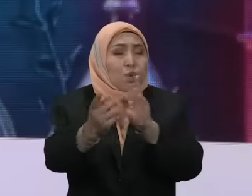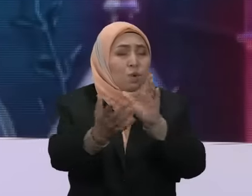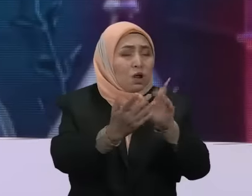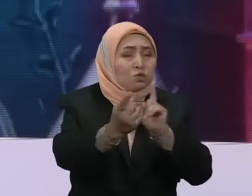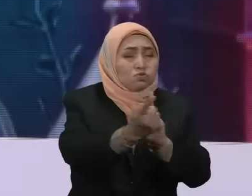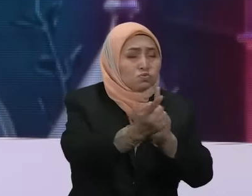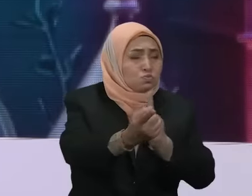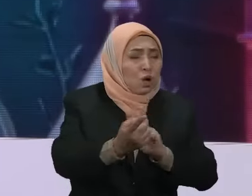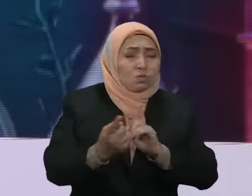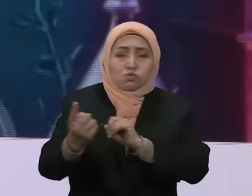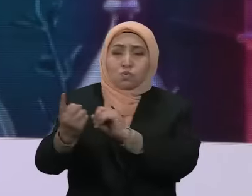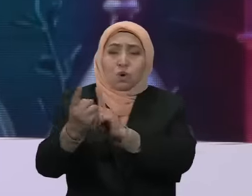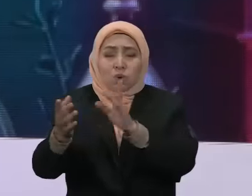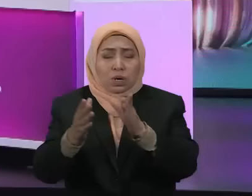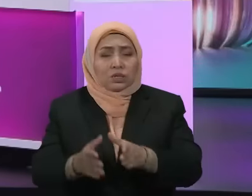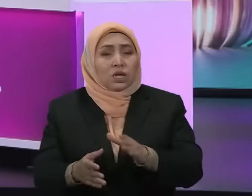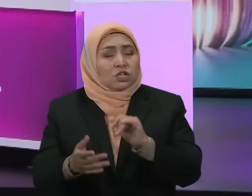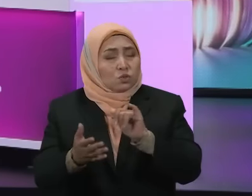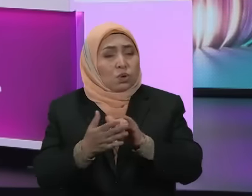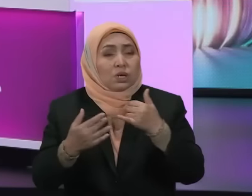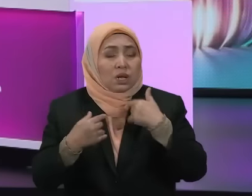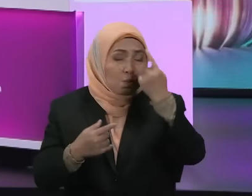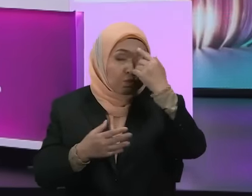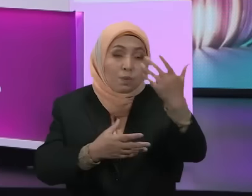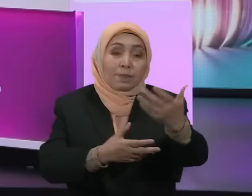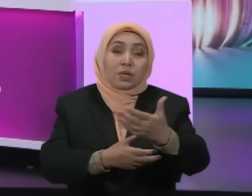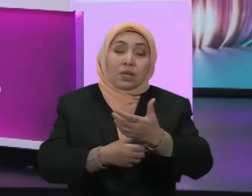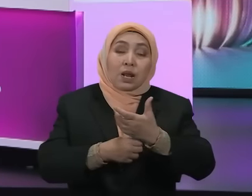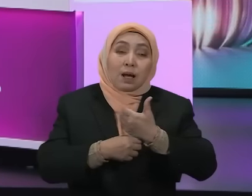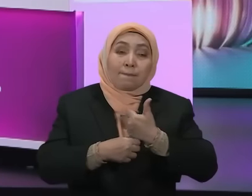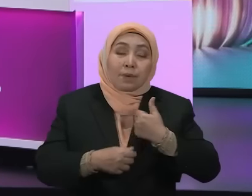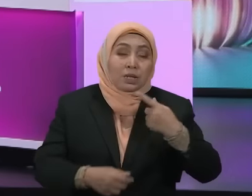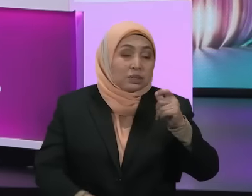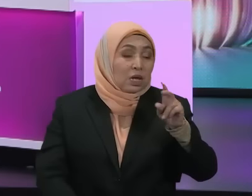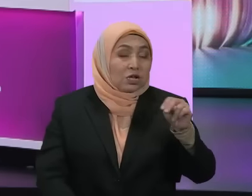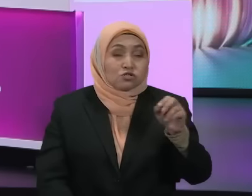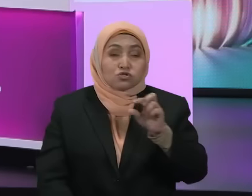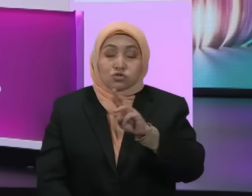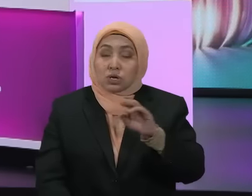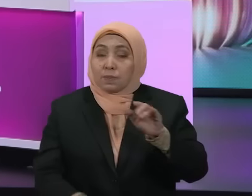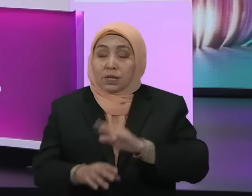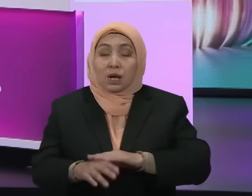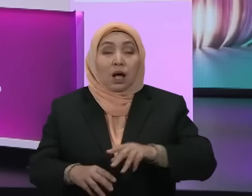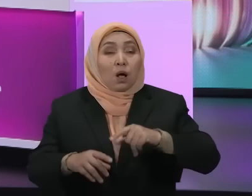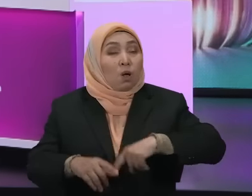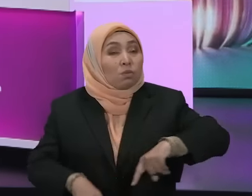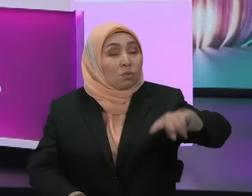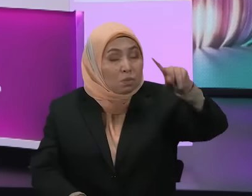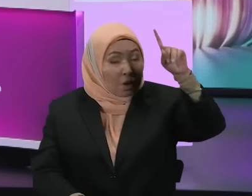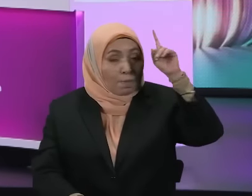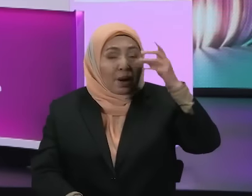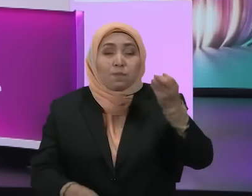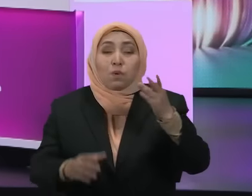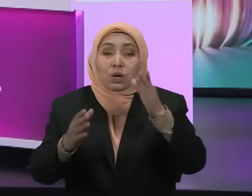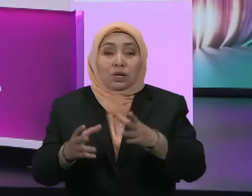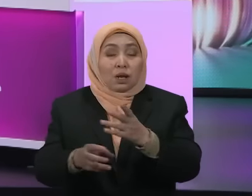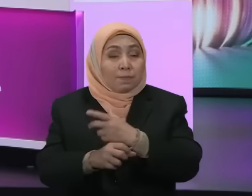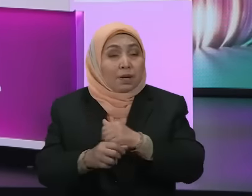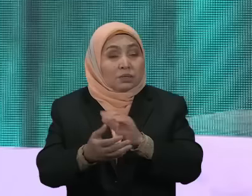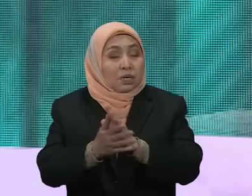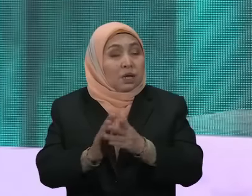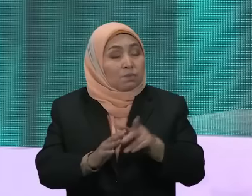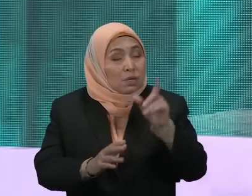itu. Tetapi kita kena ingat bahawa itu adalah untuk mendapat Tan Sri di sisi Allah. Bukan di sisi manusia. Di sisi manusia ni berapa orang ni dapat kan?